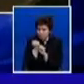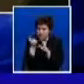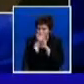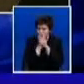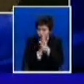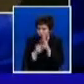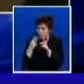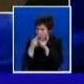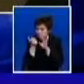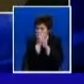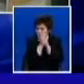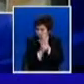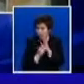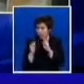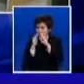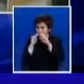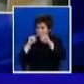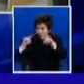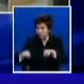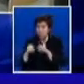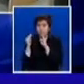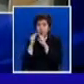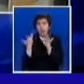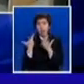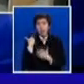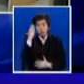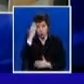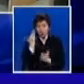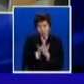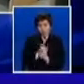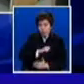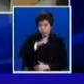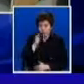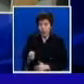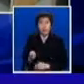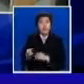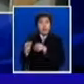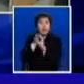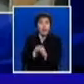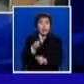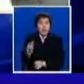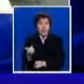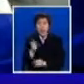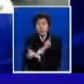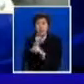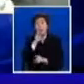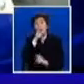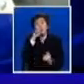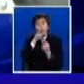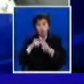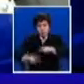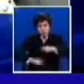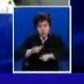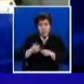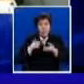สังคมจดทะเบียนทำสัญญาแล้วก็จะมีโอกาสมารับเงินชดเชยส่วนถ้าหากว่ากรณีช่วงไหนที่ตลาดมีปัญหา